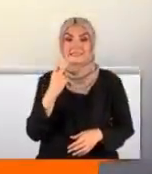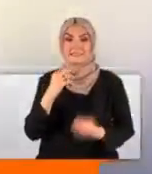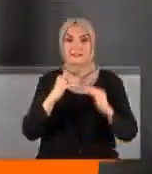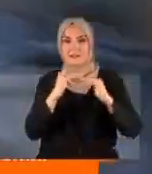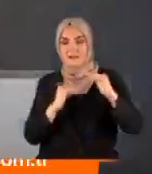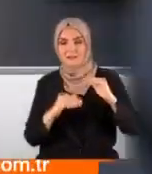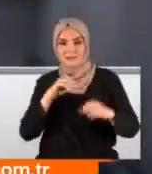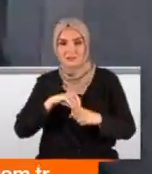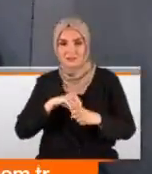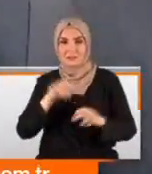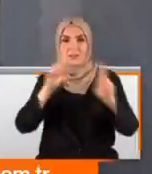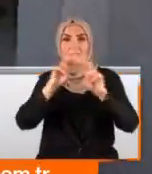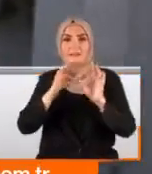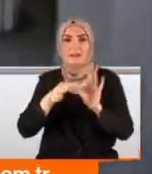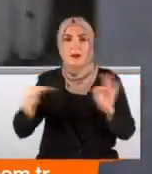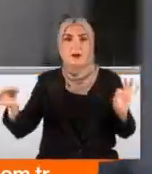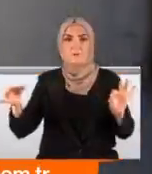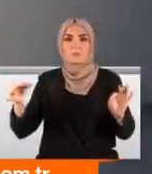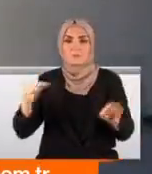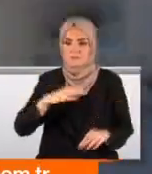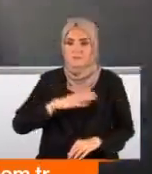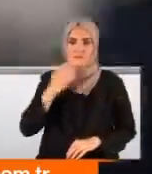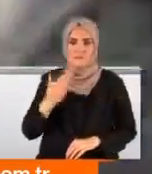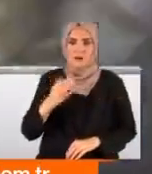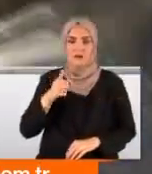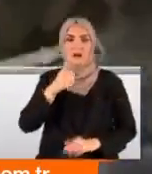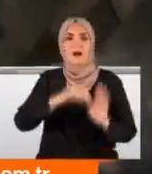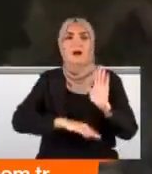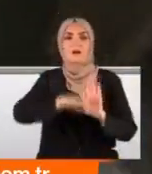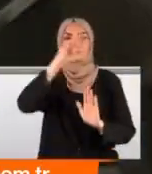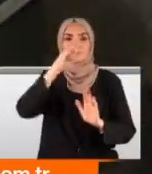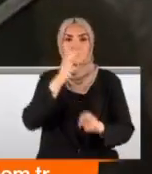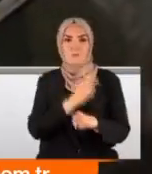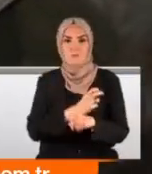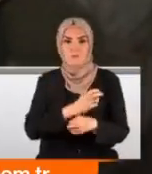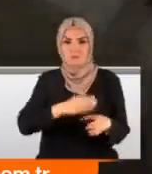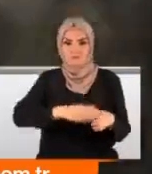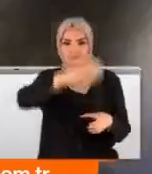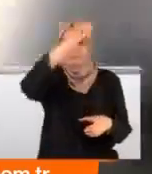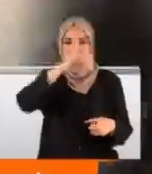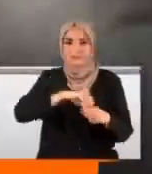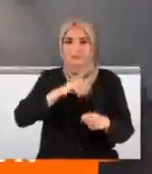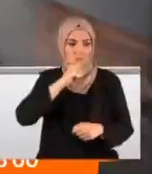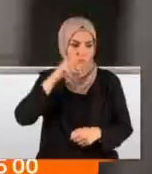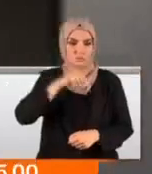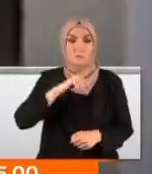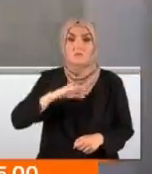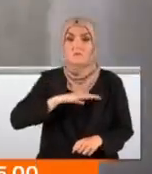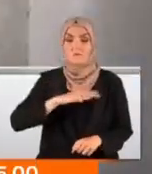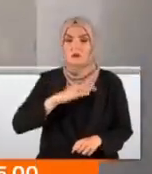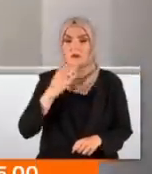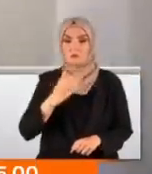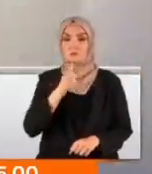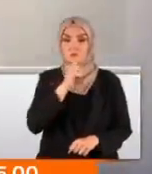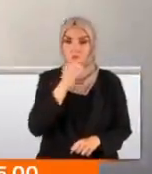görüyoruz. Hemen yan tarafta asansör boşluğu ve asansör boşluğunda da işte suları görmek mümkün. Yani sularla elektrik